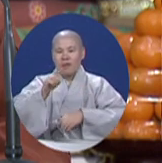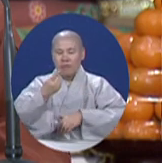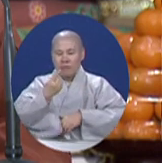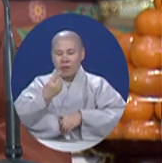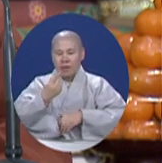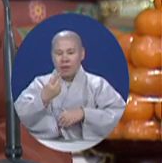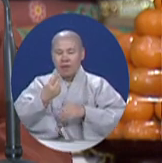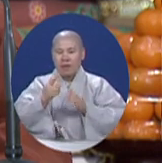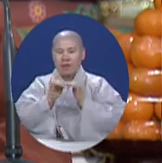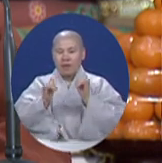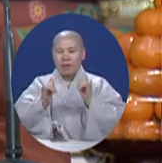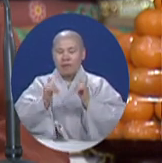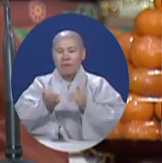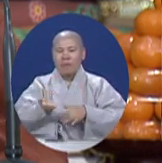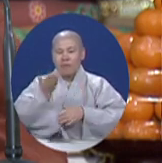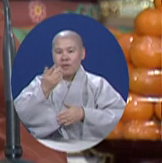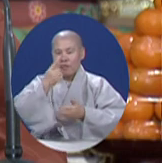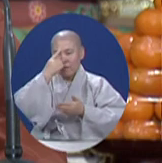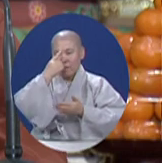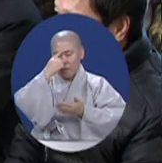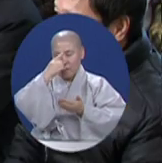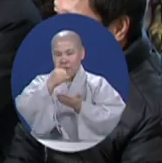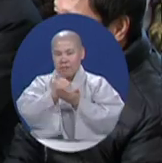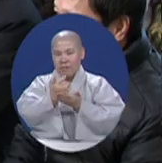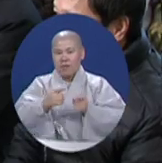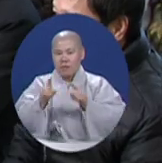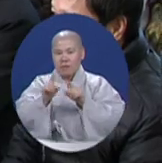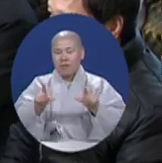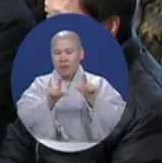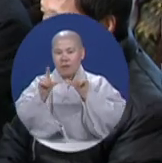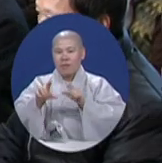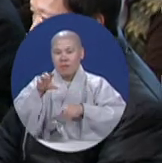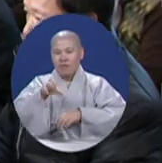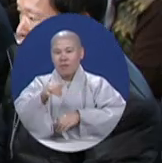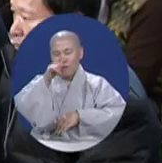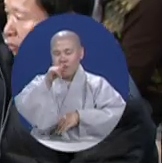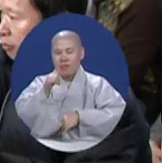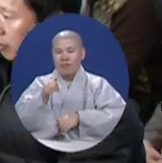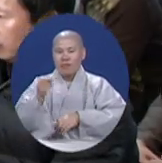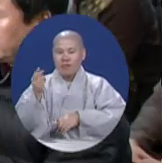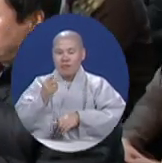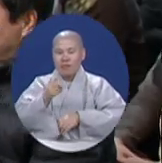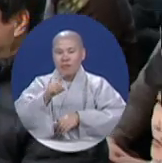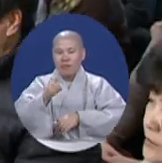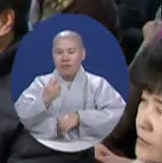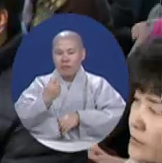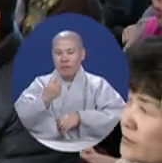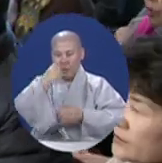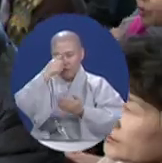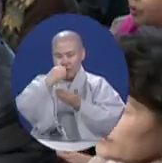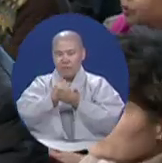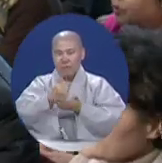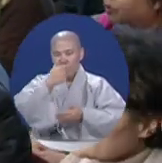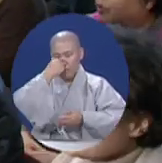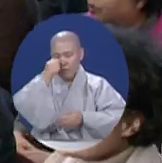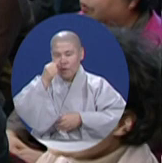100명이 넘는 사찰도 있고요. 또 100명이 채 못 되는 사찰도 있고,